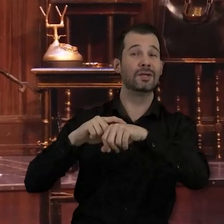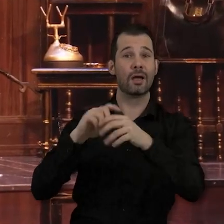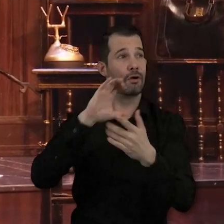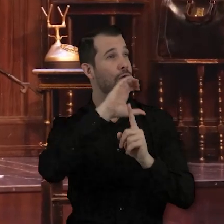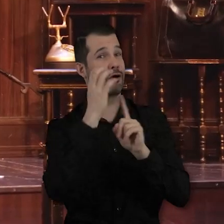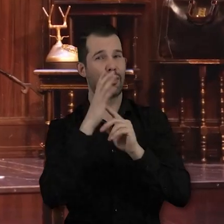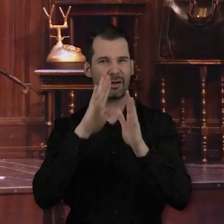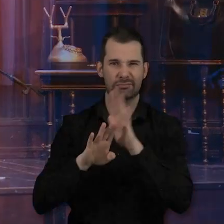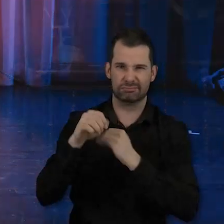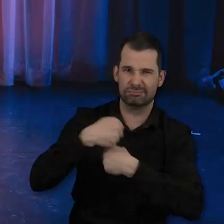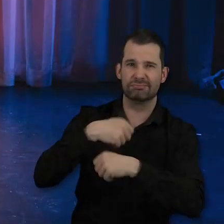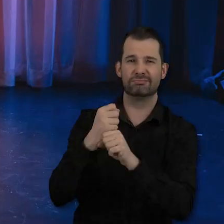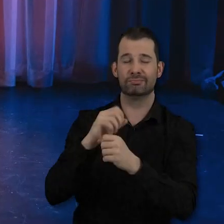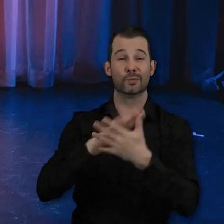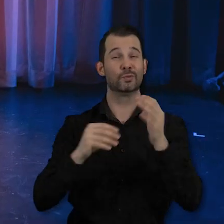are forged.